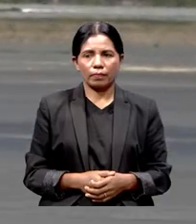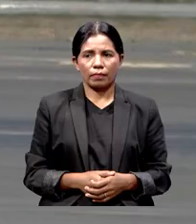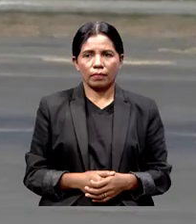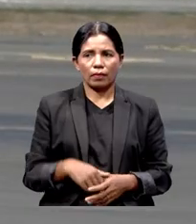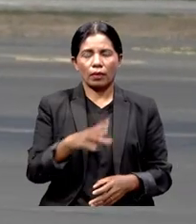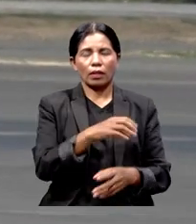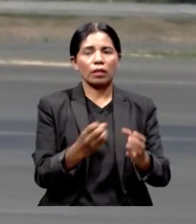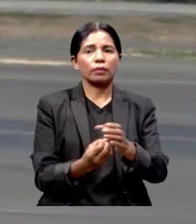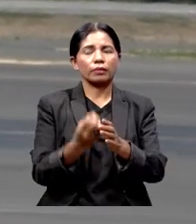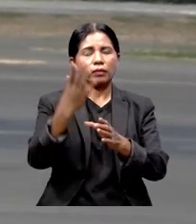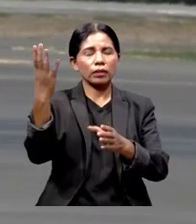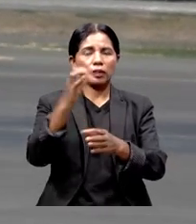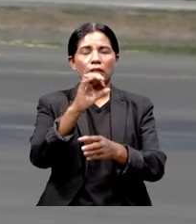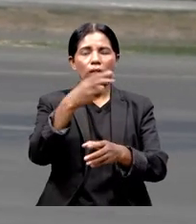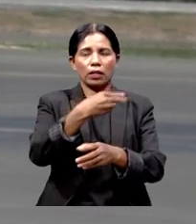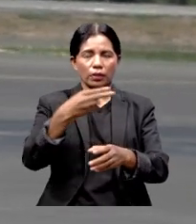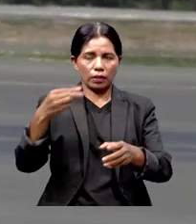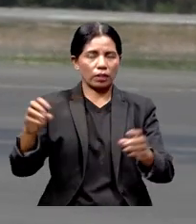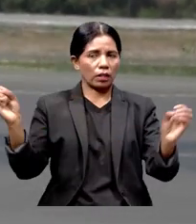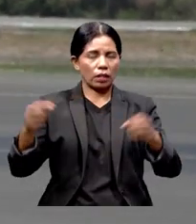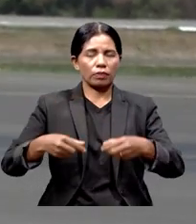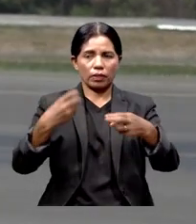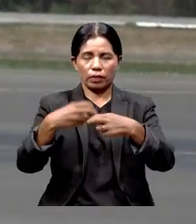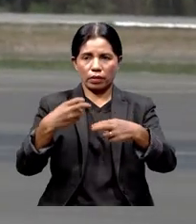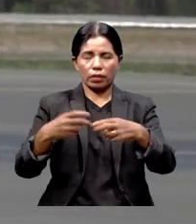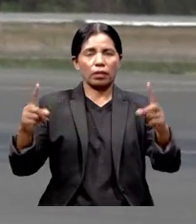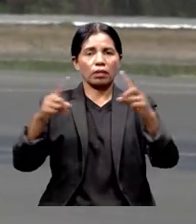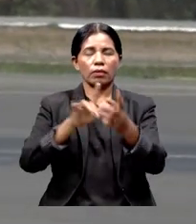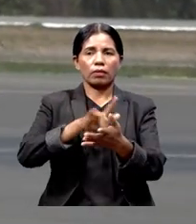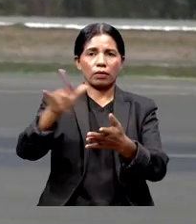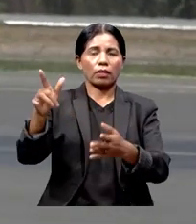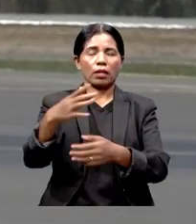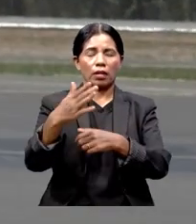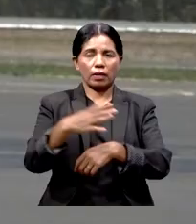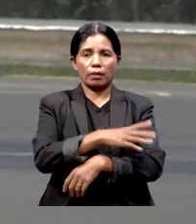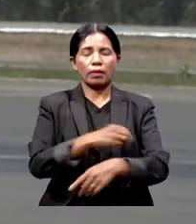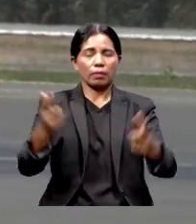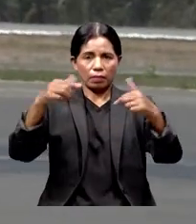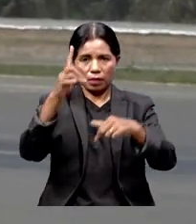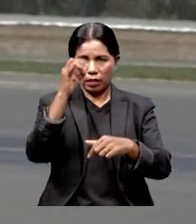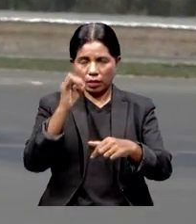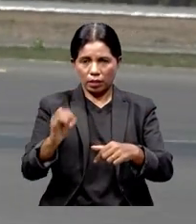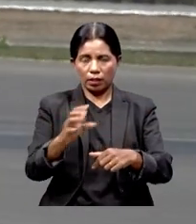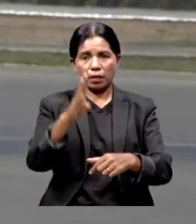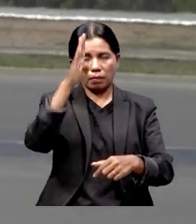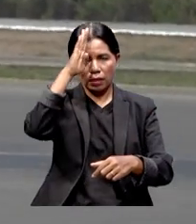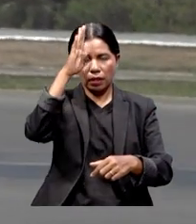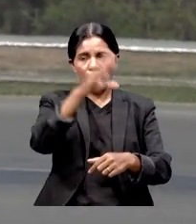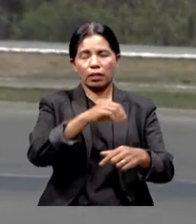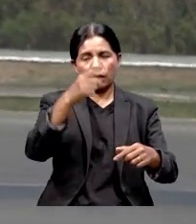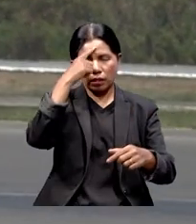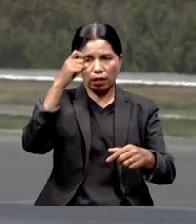Vulcão neve acontece e a Flores Indonésia ne la foi impacto ba voo avião Citylink ba mai Dili Denpasar Bali tambarut